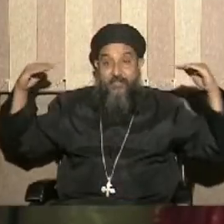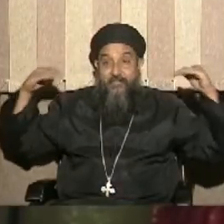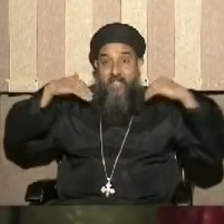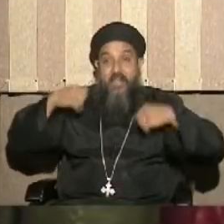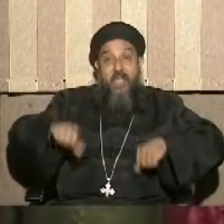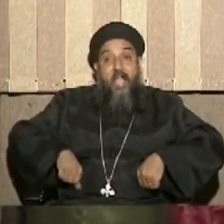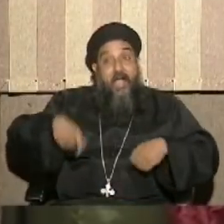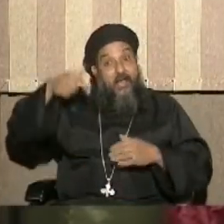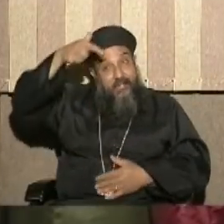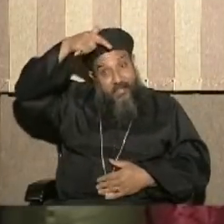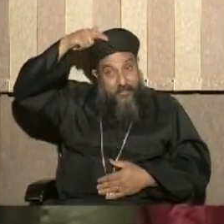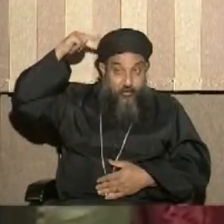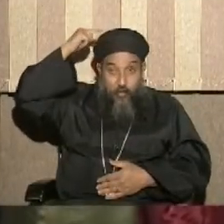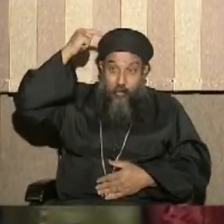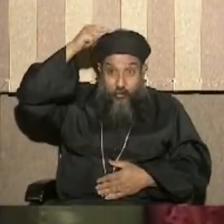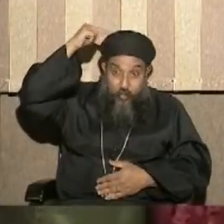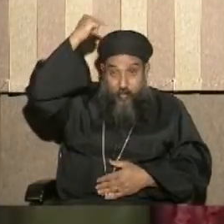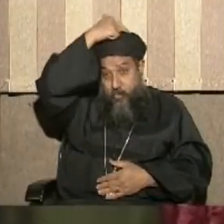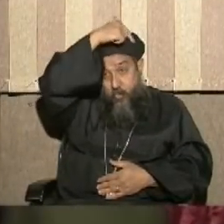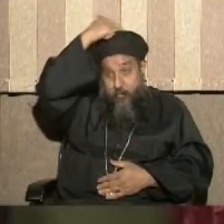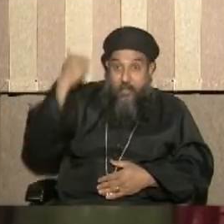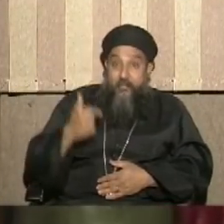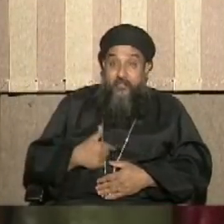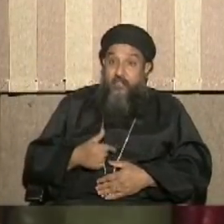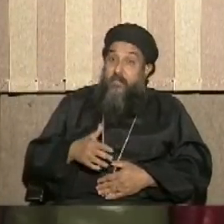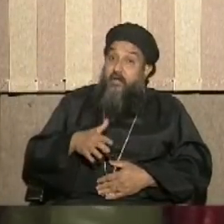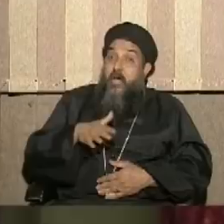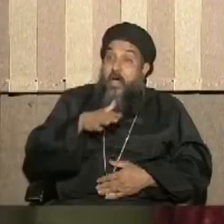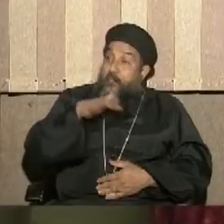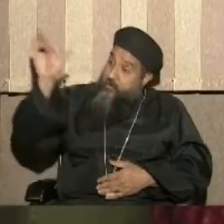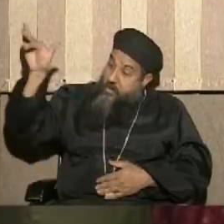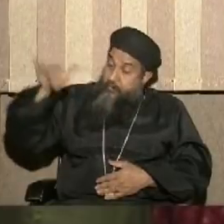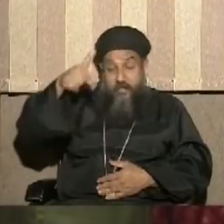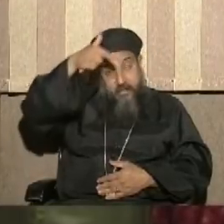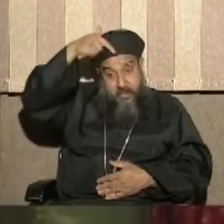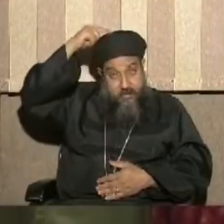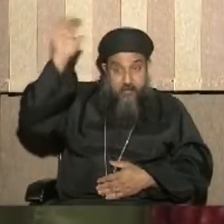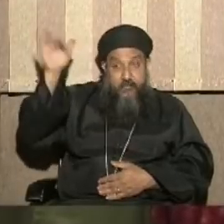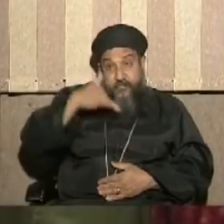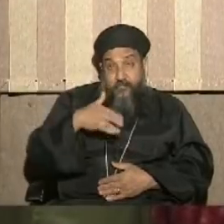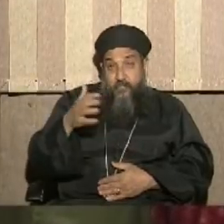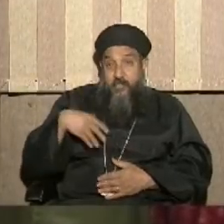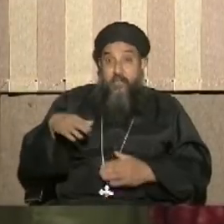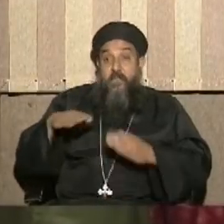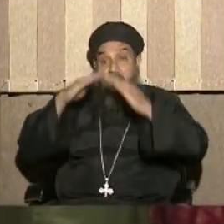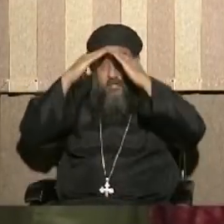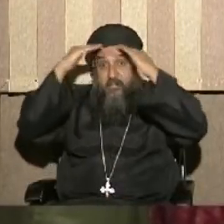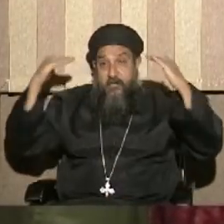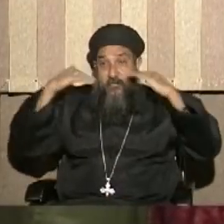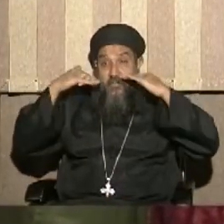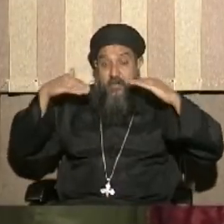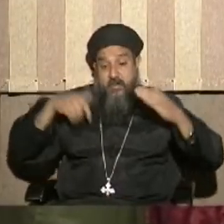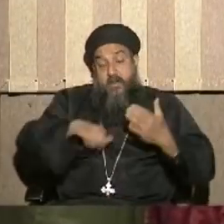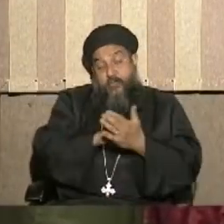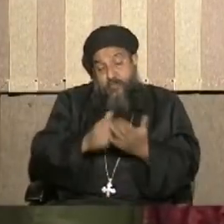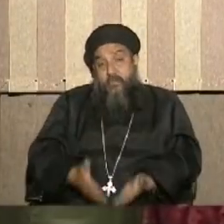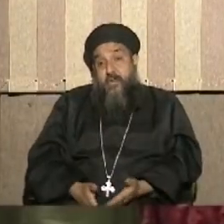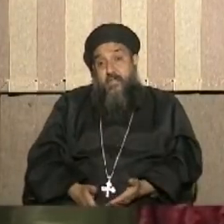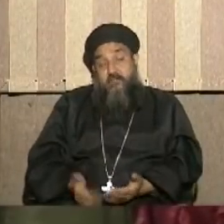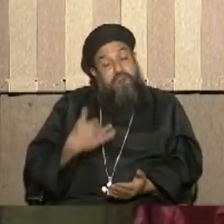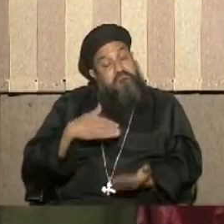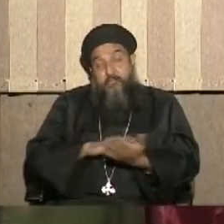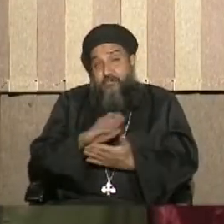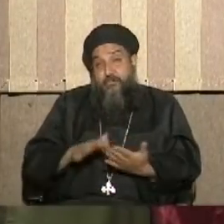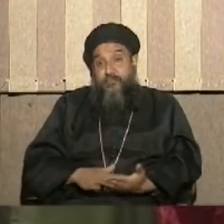بص الموضوع ده صعب قوي. الرهبان بيجوا القصر، لو عايزين اعمل لكم دير اعمل لكم دير في القصر مفيش